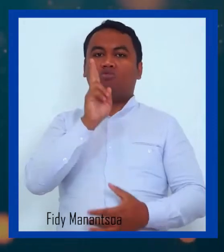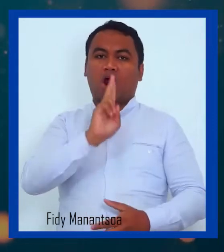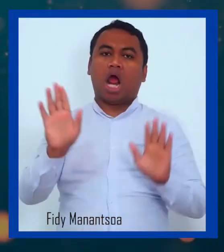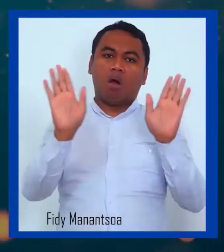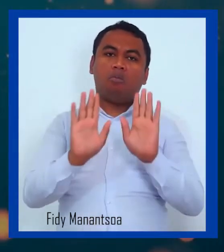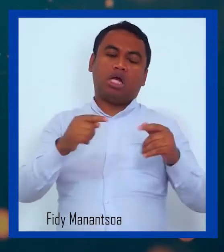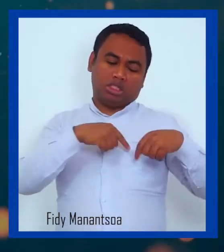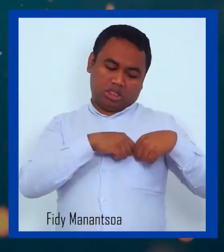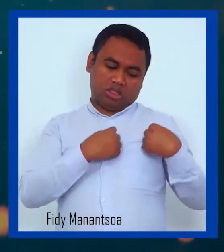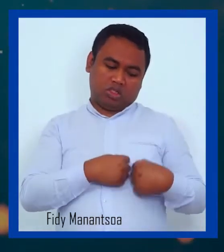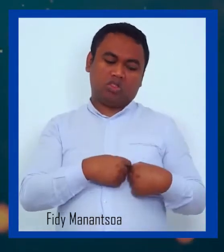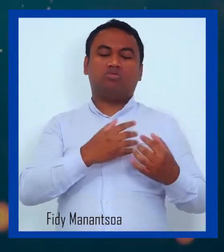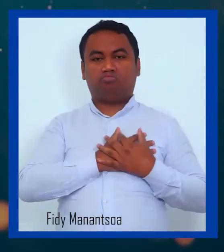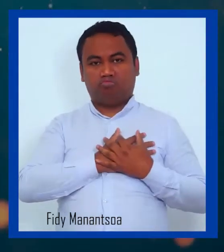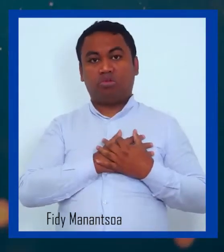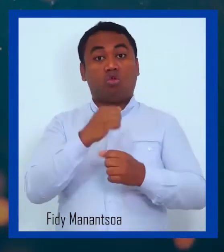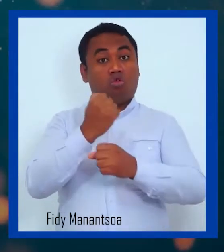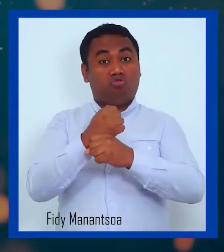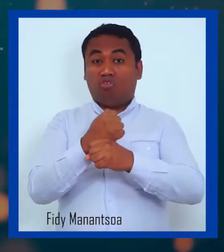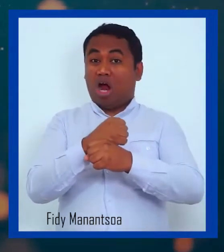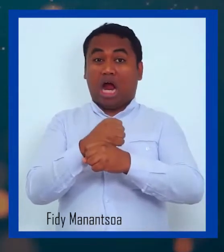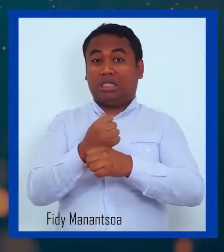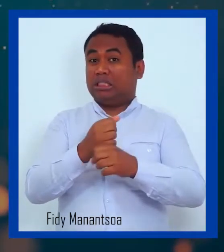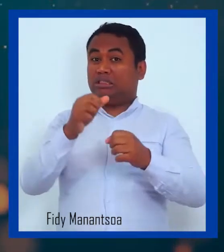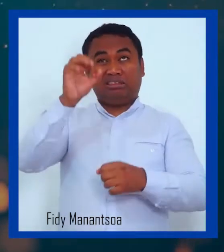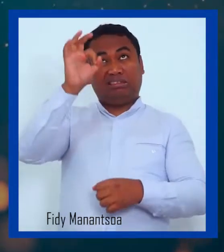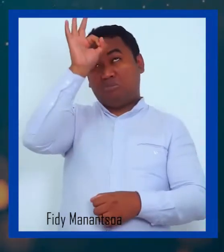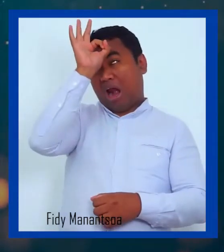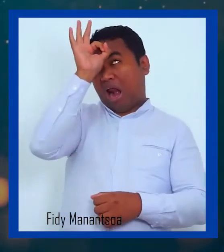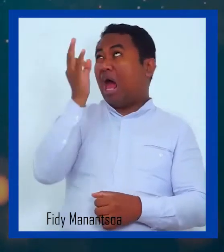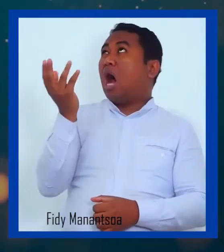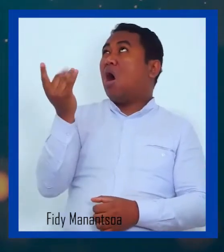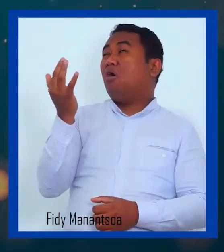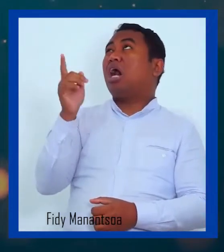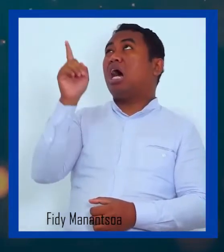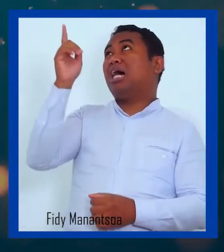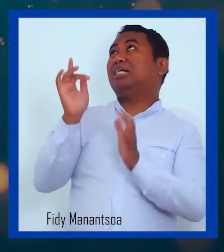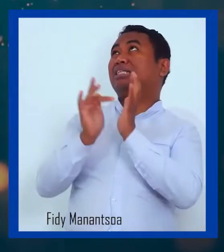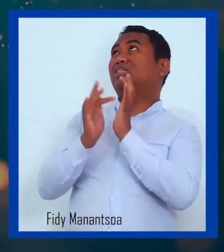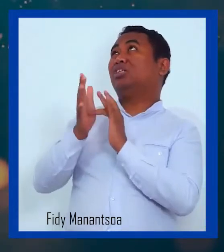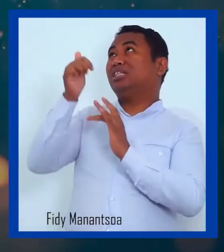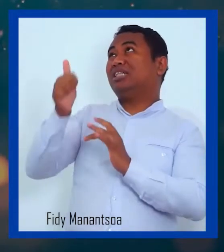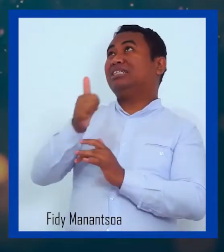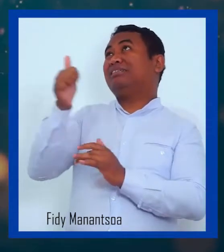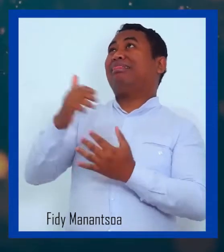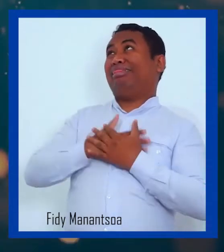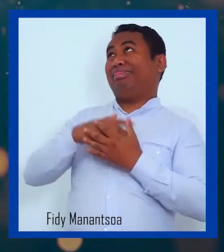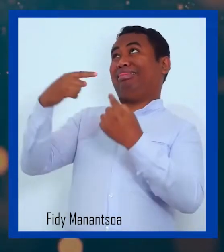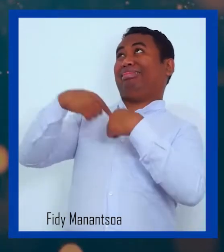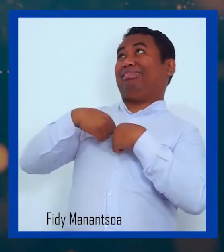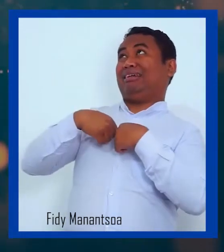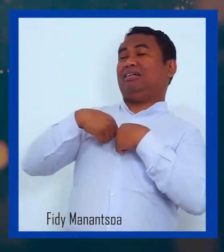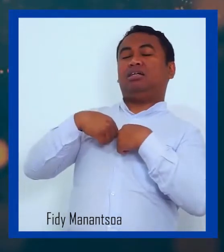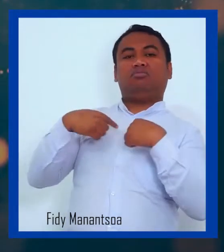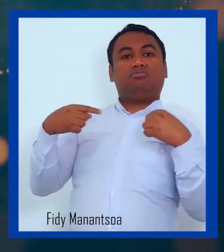tsy hiredareda ao anatinao mihitsy io raha tsy tsapanao aloha ny fitiavan'i Kristy. Ny fitiavan'i Kristy